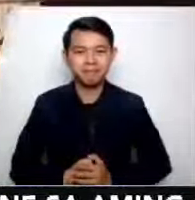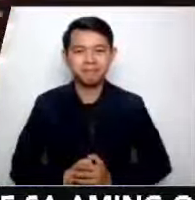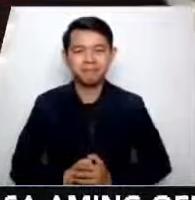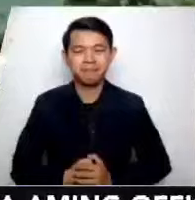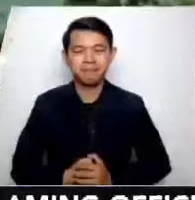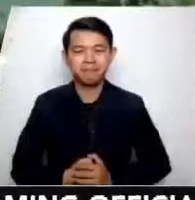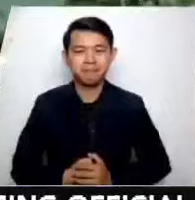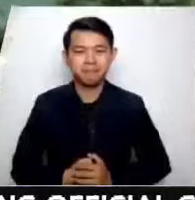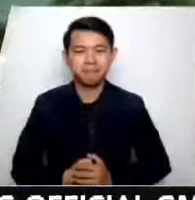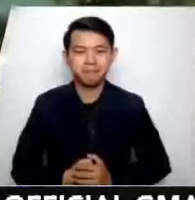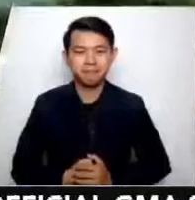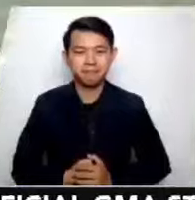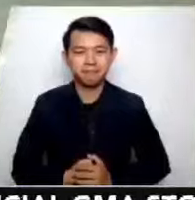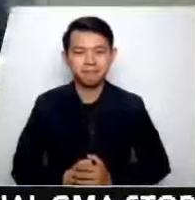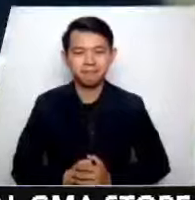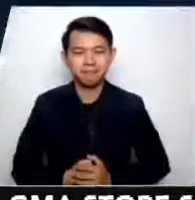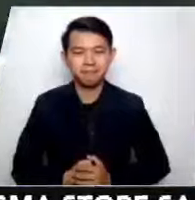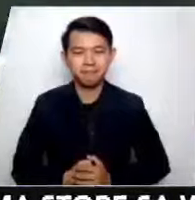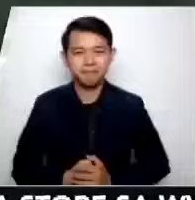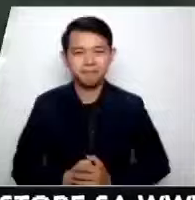Paglabag pa lamang sa Changi Airport,